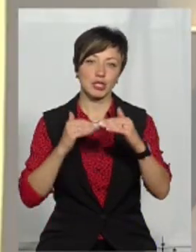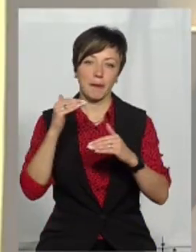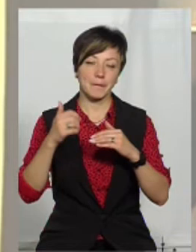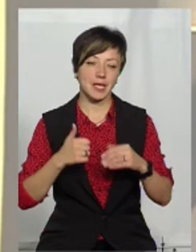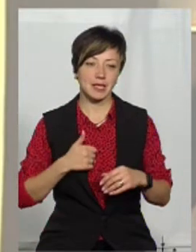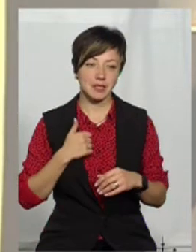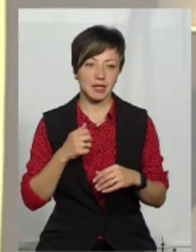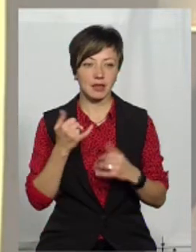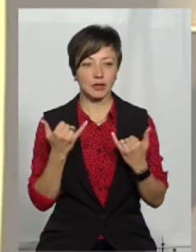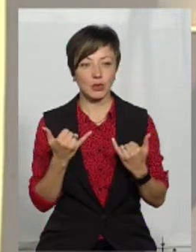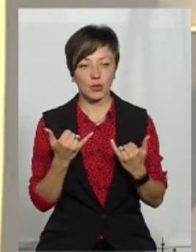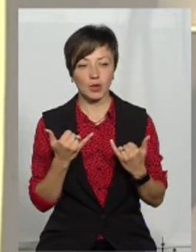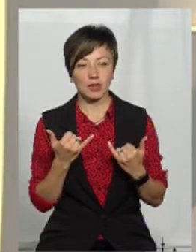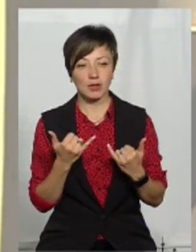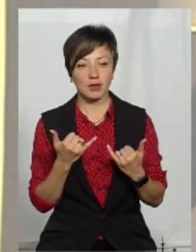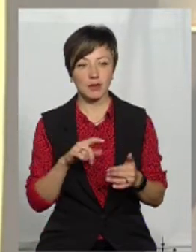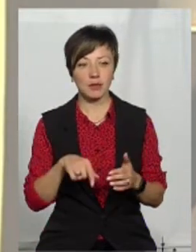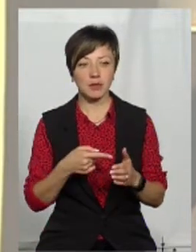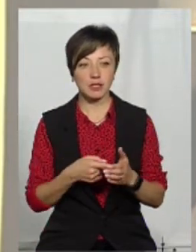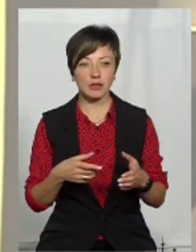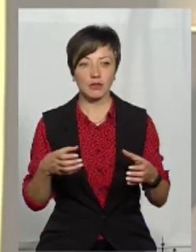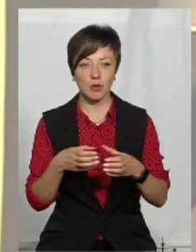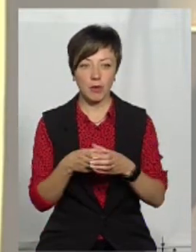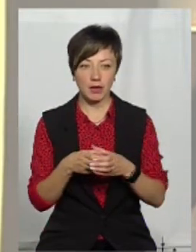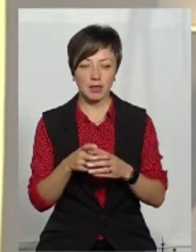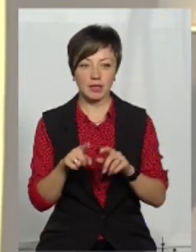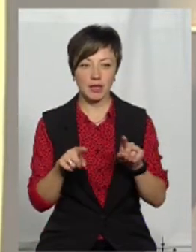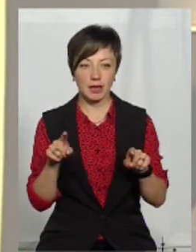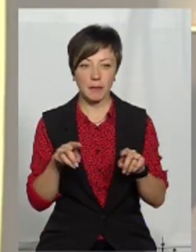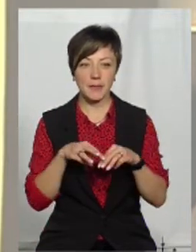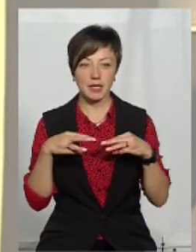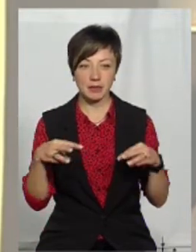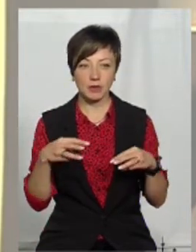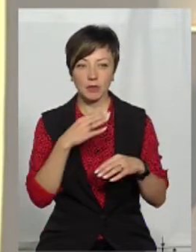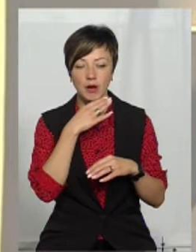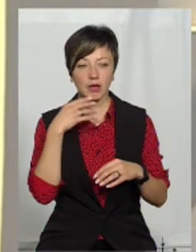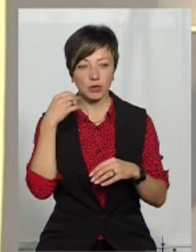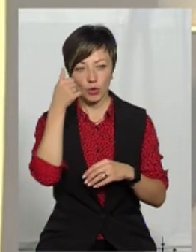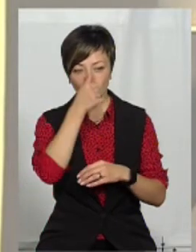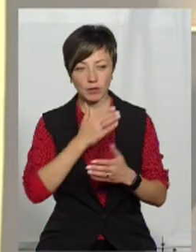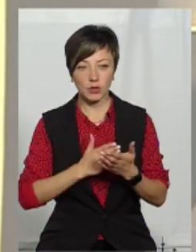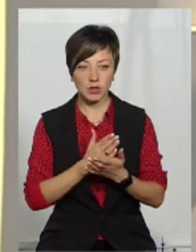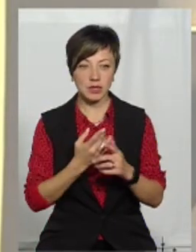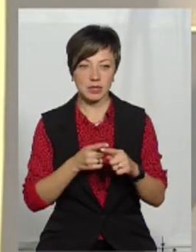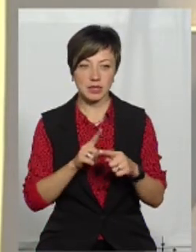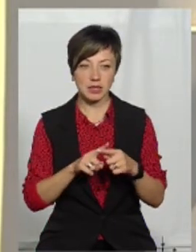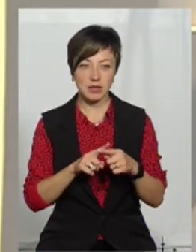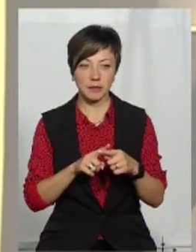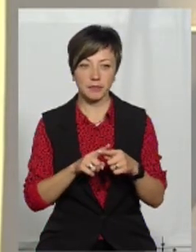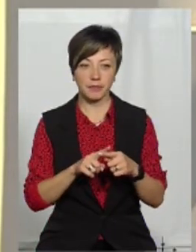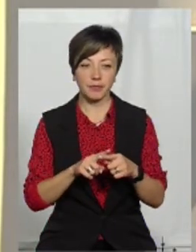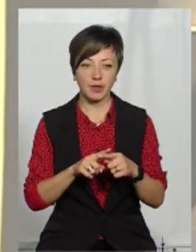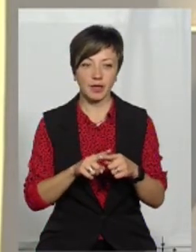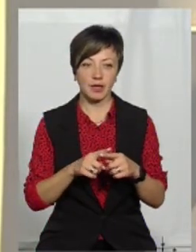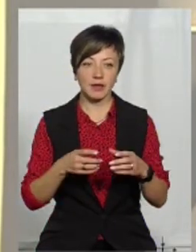цілі. Хоча на сьогодні, дійсно, міністр формує команду, з яких я знаю, з тих людей, які з ним працюють вже багато років. Це, в основному, дійсно,